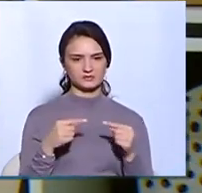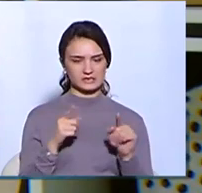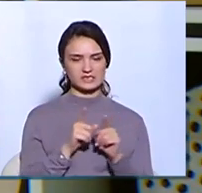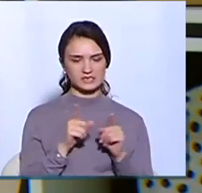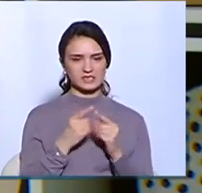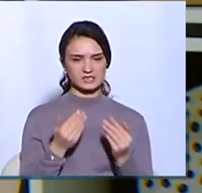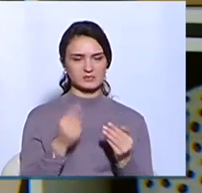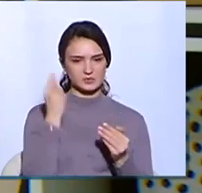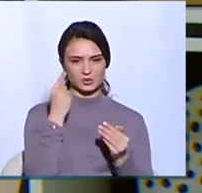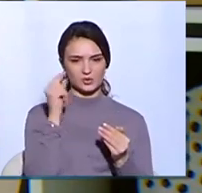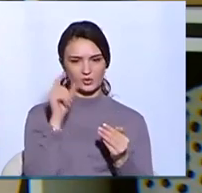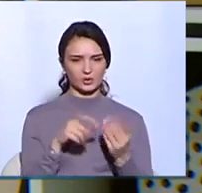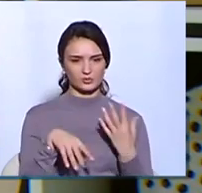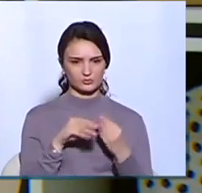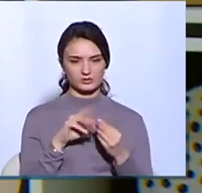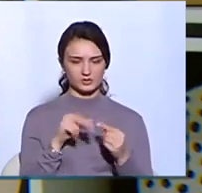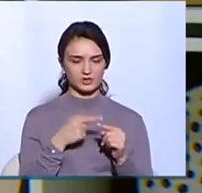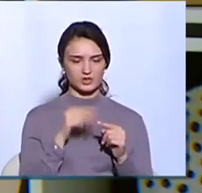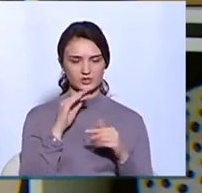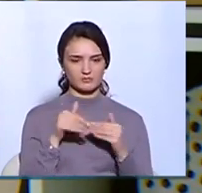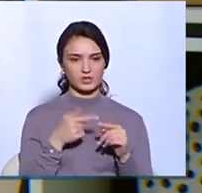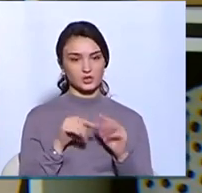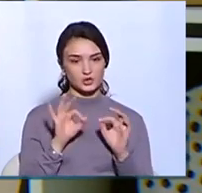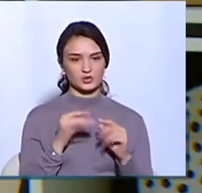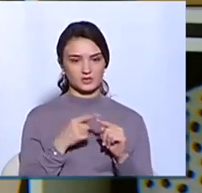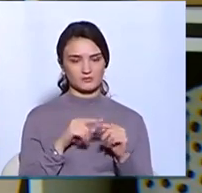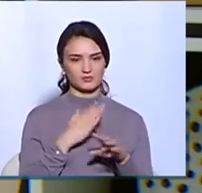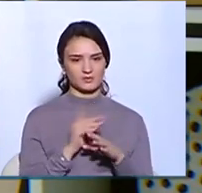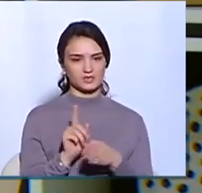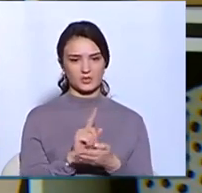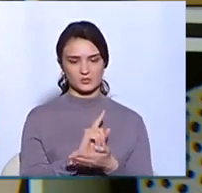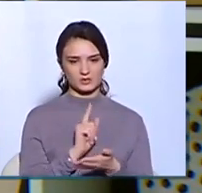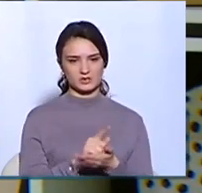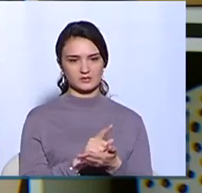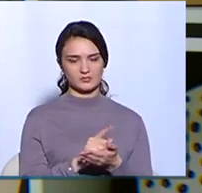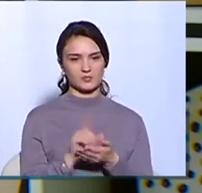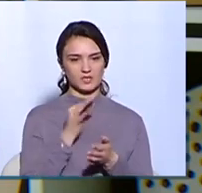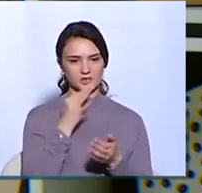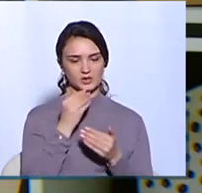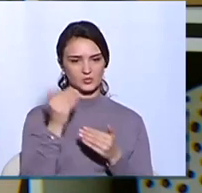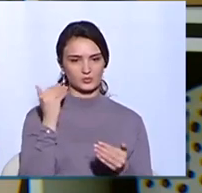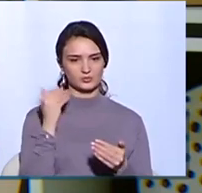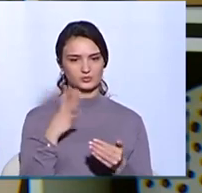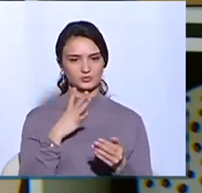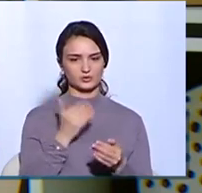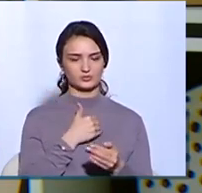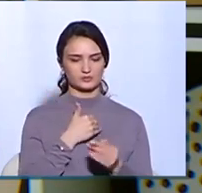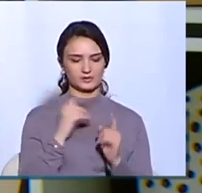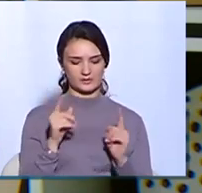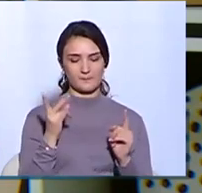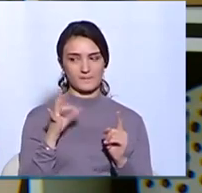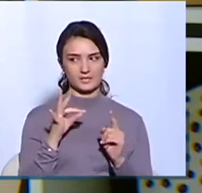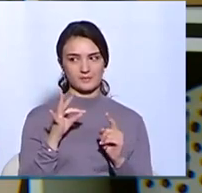ისედაც ფსიქოლოგიურად და ასე შემდეგ. სწორედ ამიტომ არის აუცილებლივ, რომ ადრეული დიაგნოსტიკა სასურველია.